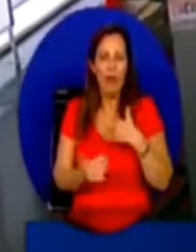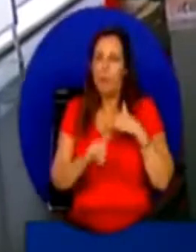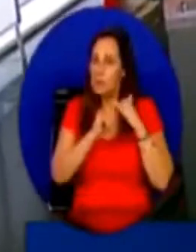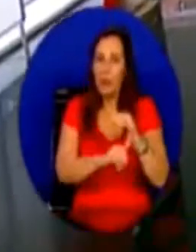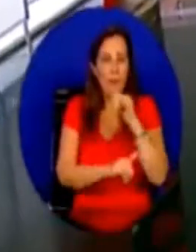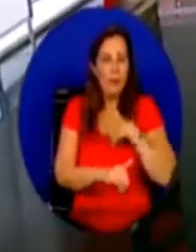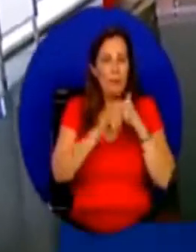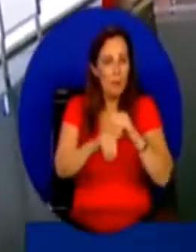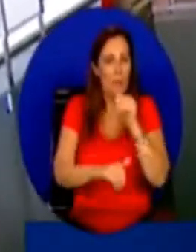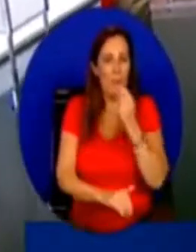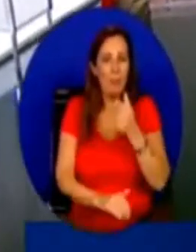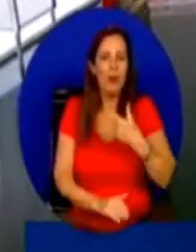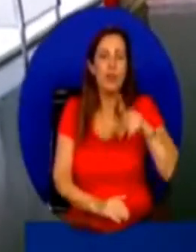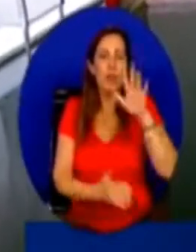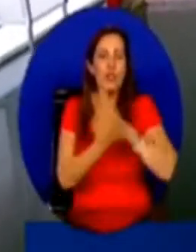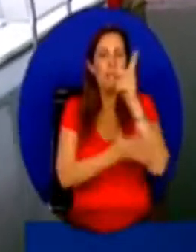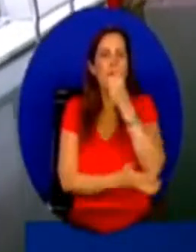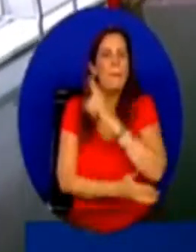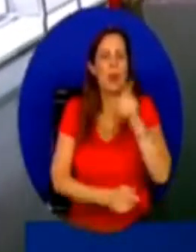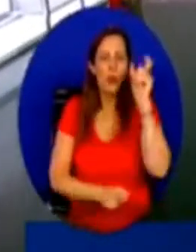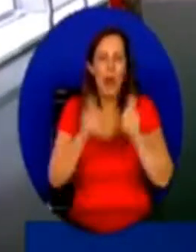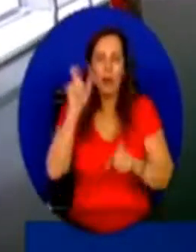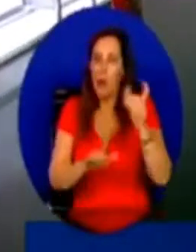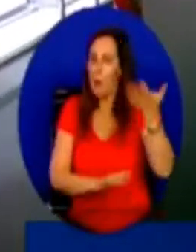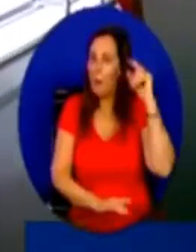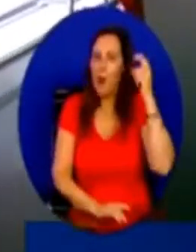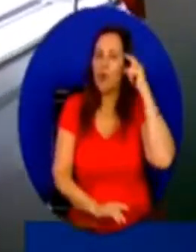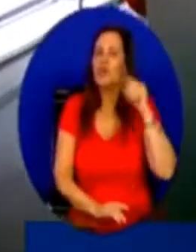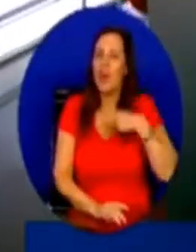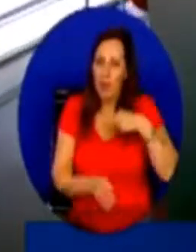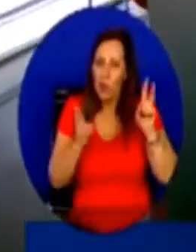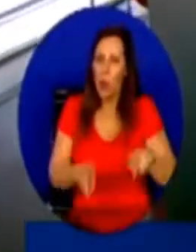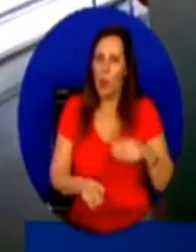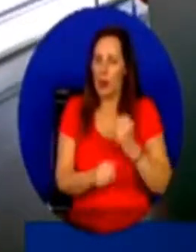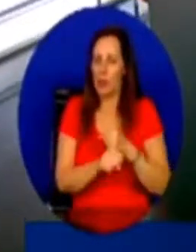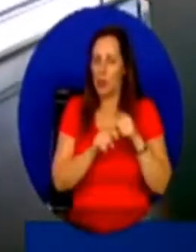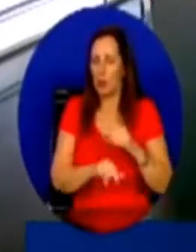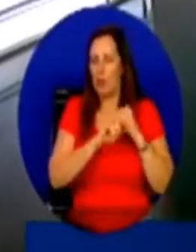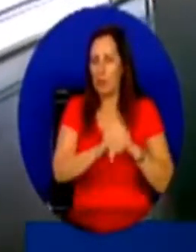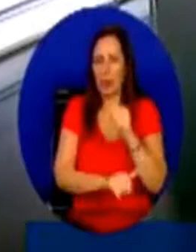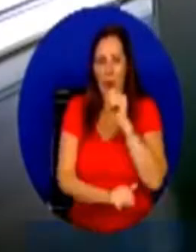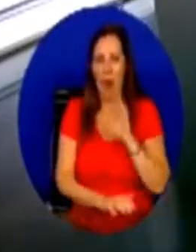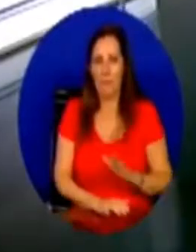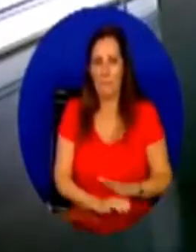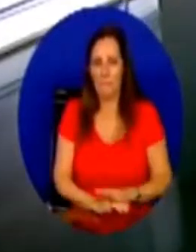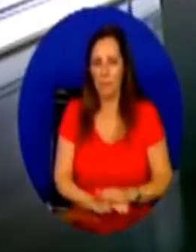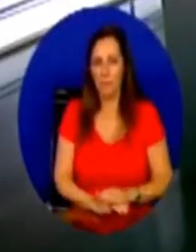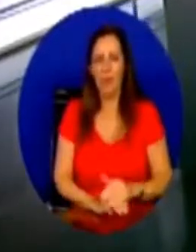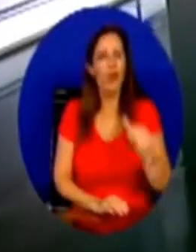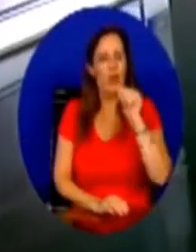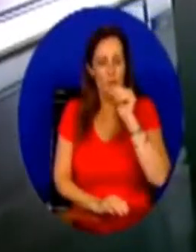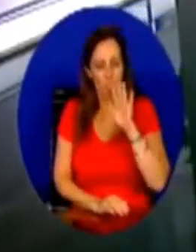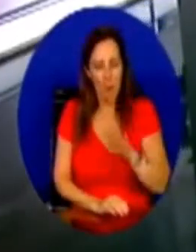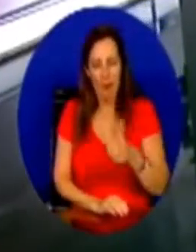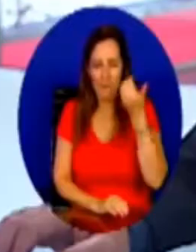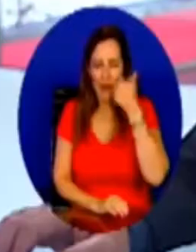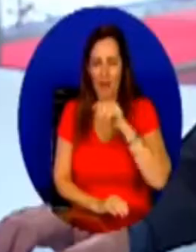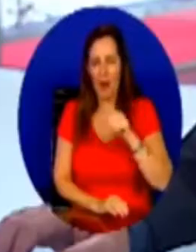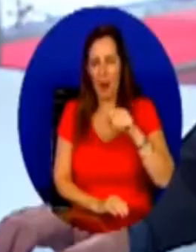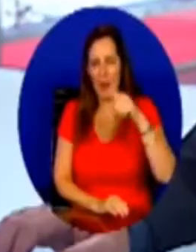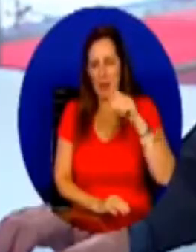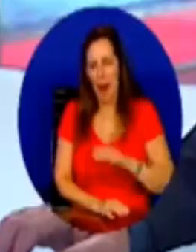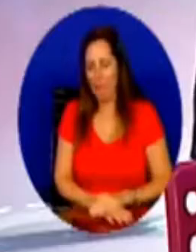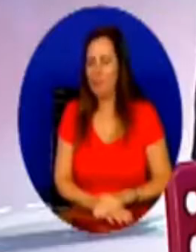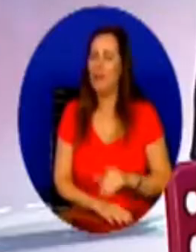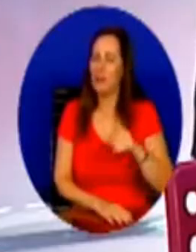כן, אנחנו מספקים מים כמעט ליותר מ-12 מיליון אנשים, שפעם לא חשבו שאנחנו יכולים לספק מים ל-2 מיליון. חבר'ה, שתו מים וחבל על כל טיפה. לגמרי,